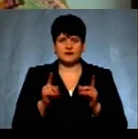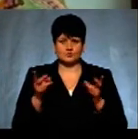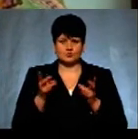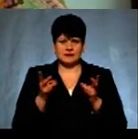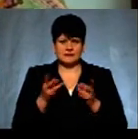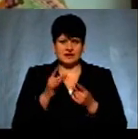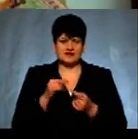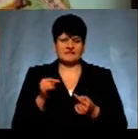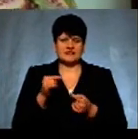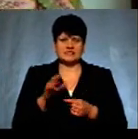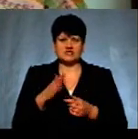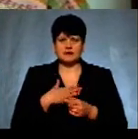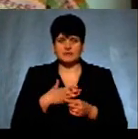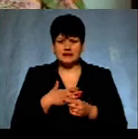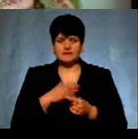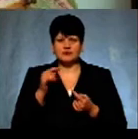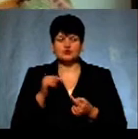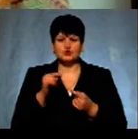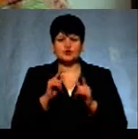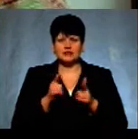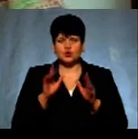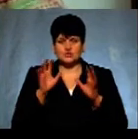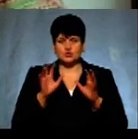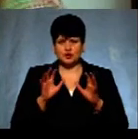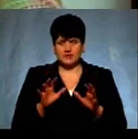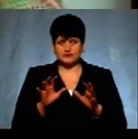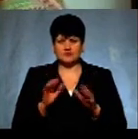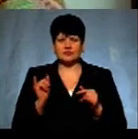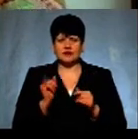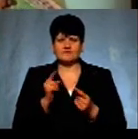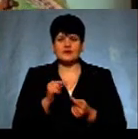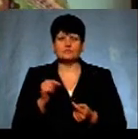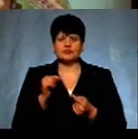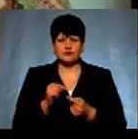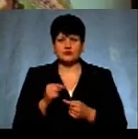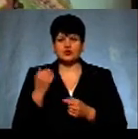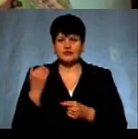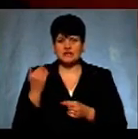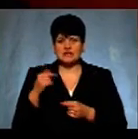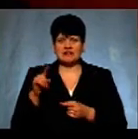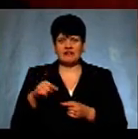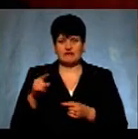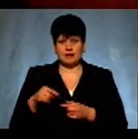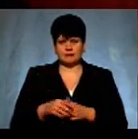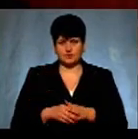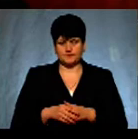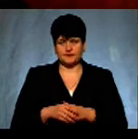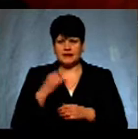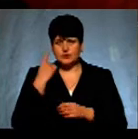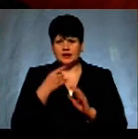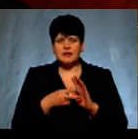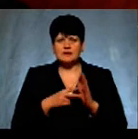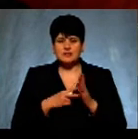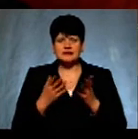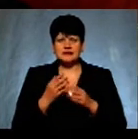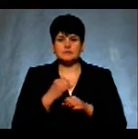ми визначаємо, і відповідно згідно законодавства, і відповідно їхніх вимог. Індивідуальний план, за яким